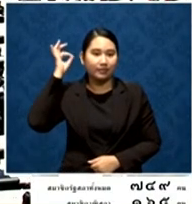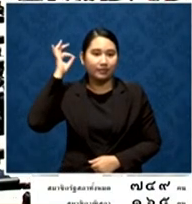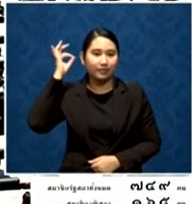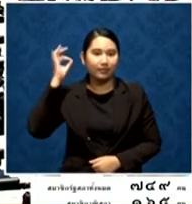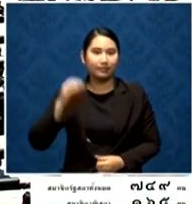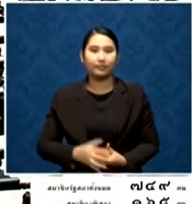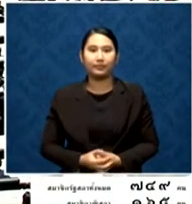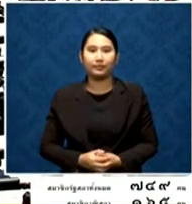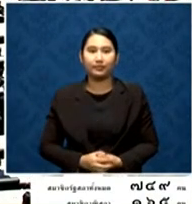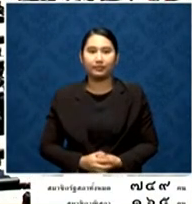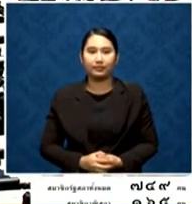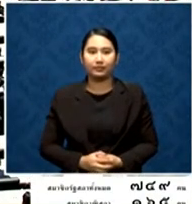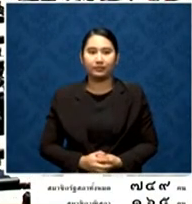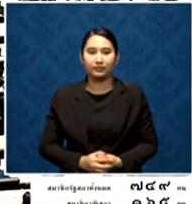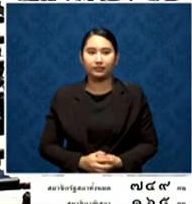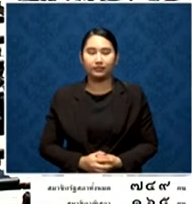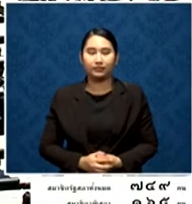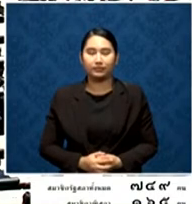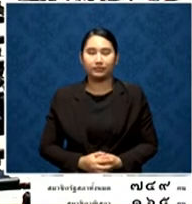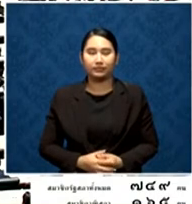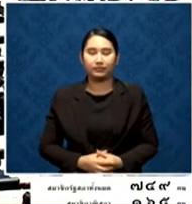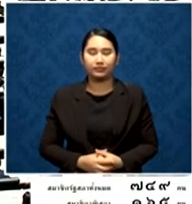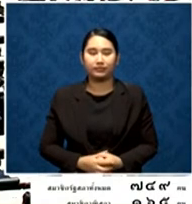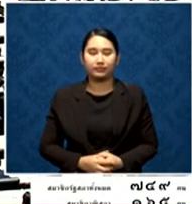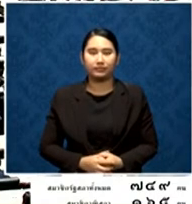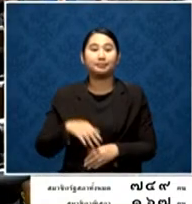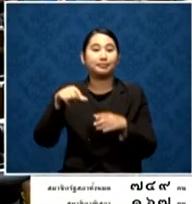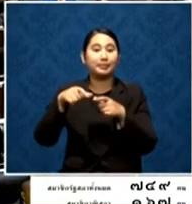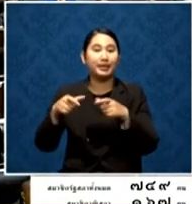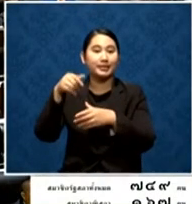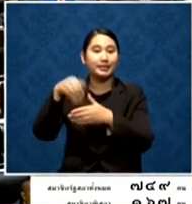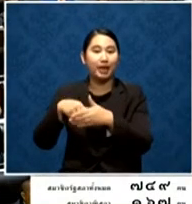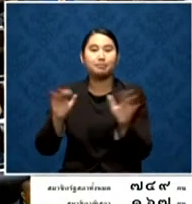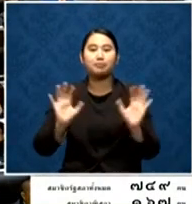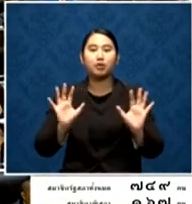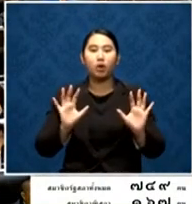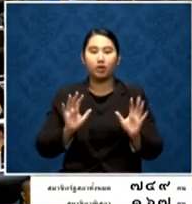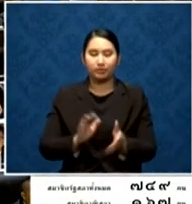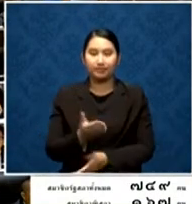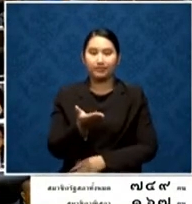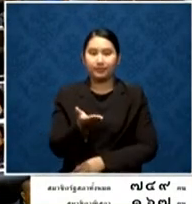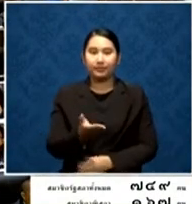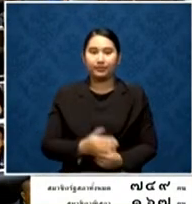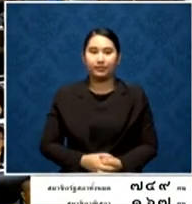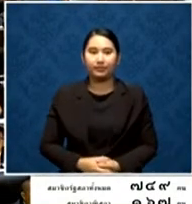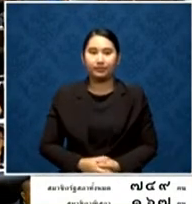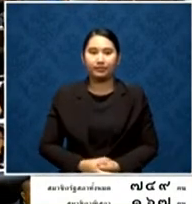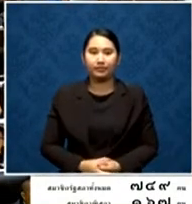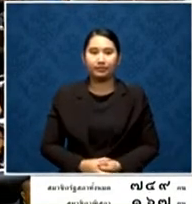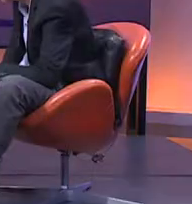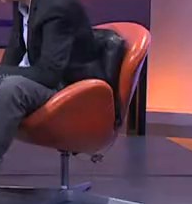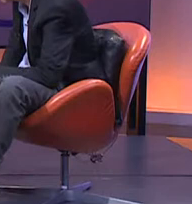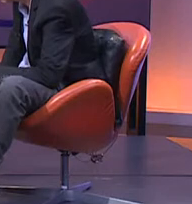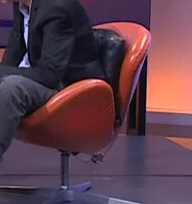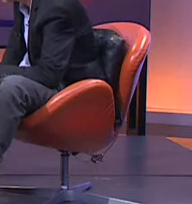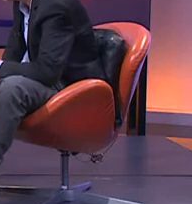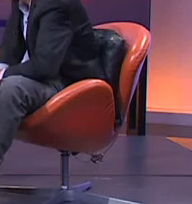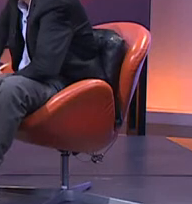างเต็มที่ครับไม่มีการห้ามปราบผัดจังหวะนะฮะ นะครับก็คุณรุ่นบ้านครับสรุปอีกทีนึงสุดท้ายเนี่ย